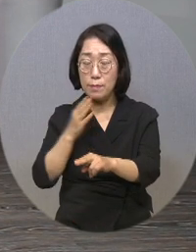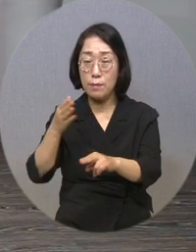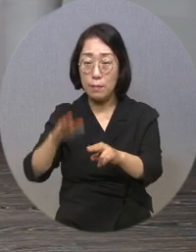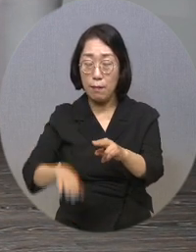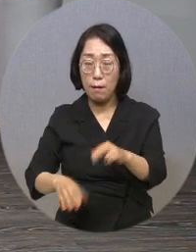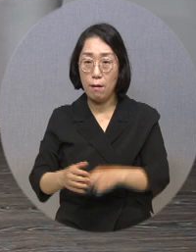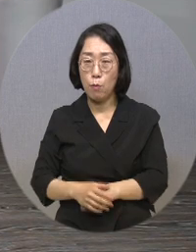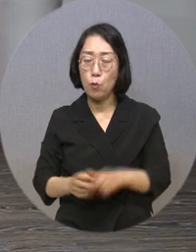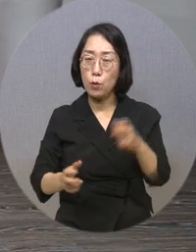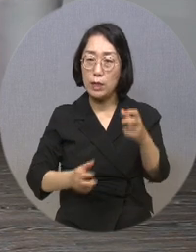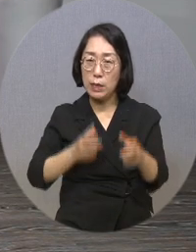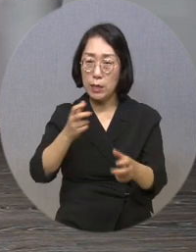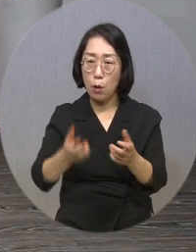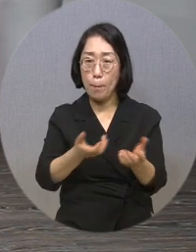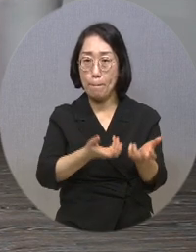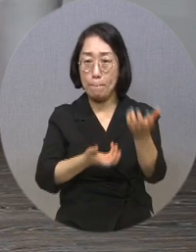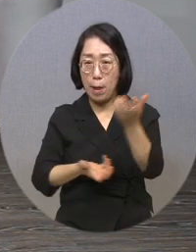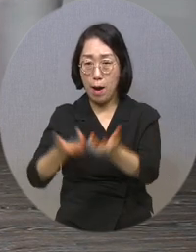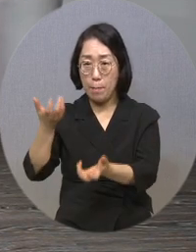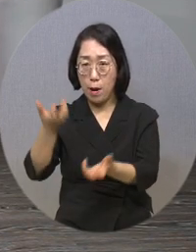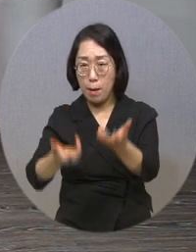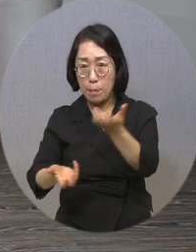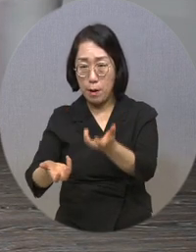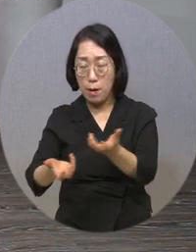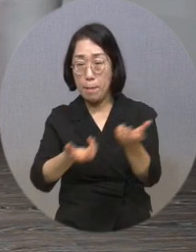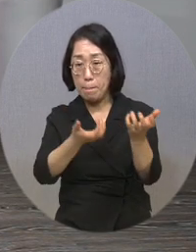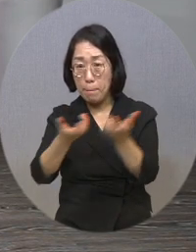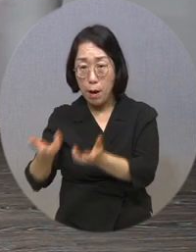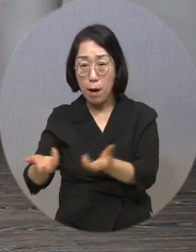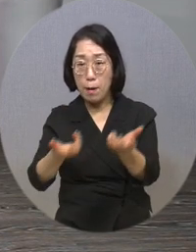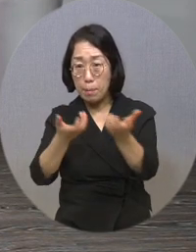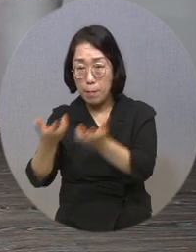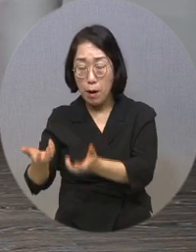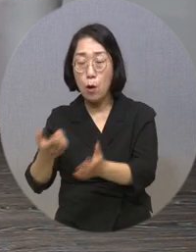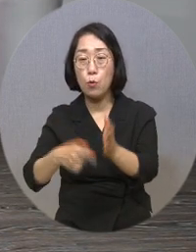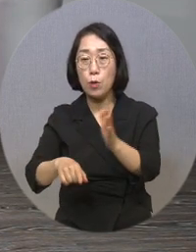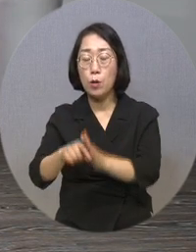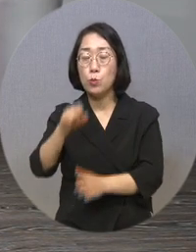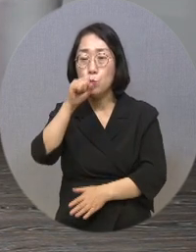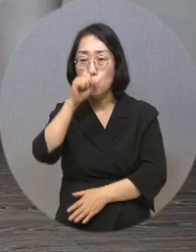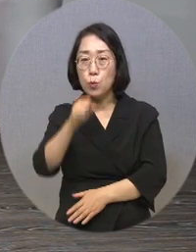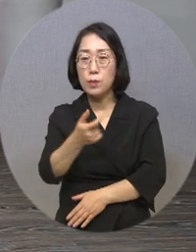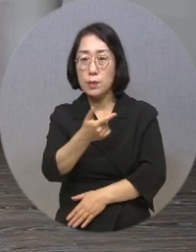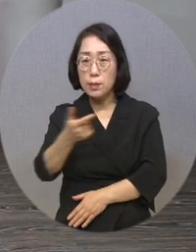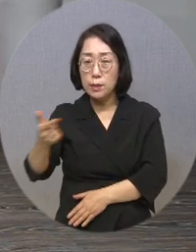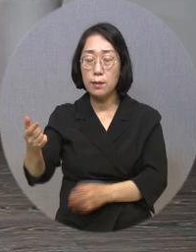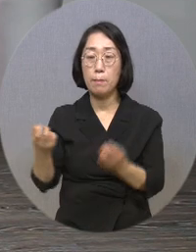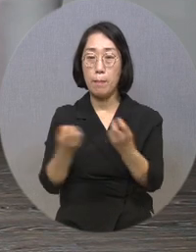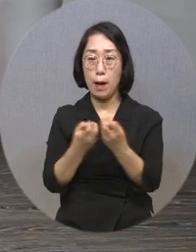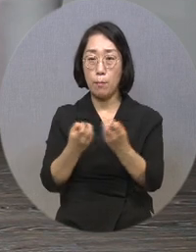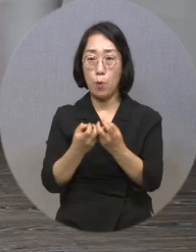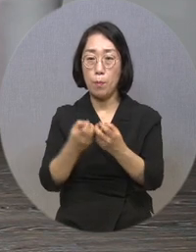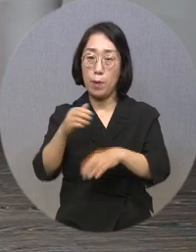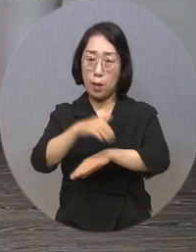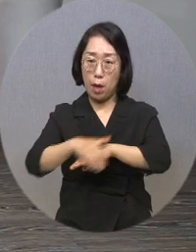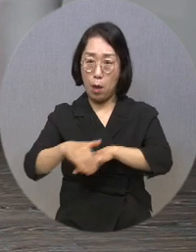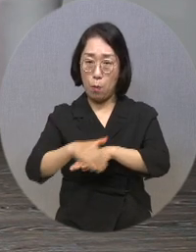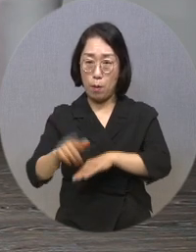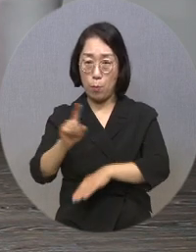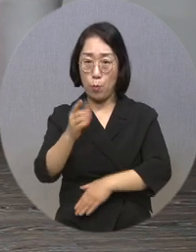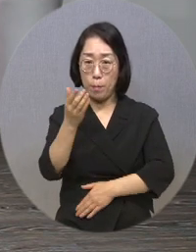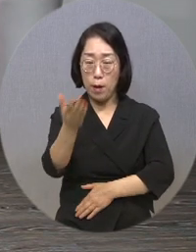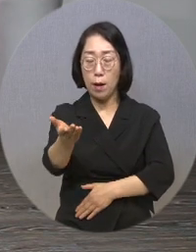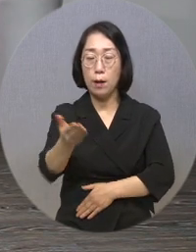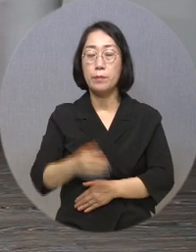기업 유치를 하고 일자리 창출을 만약에 하기 위한 더 큰 좀 대책이 혹시 있으신가 여쭤보겠습니다.